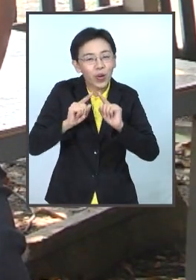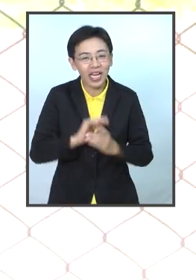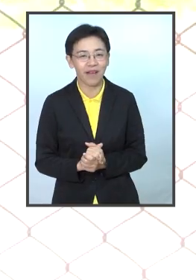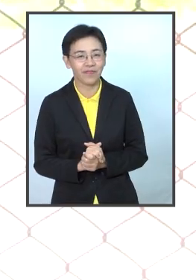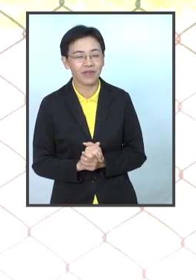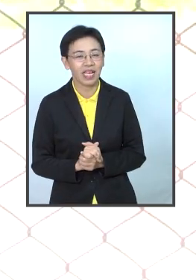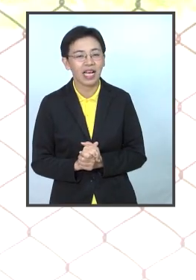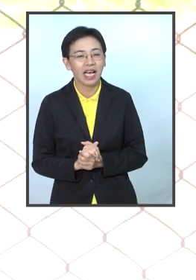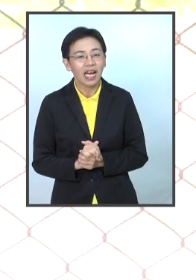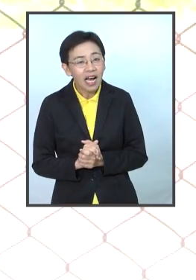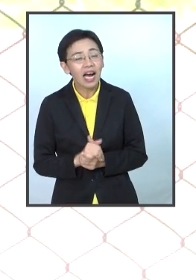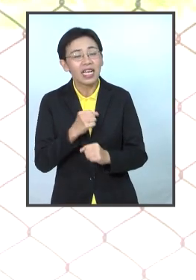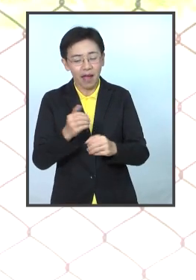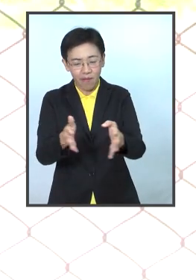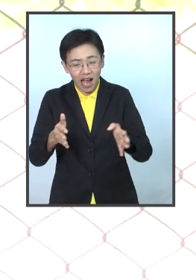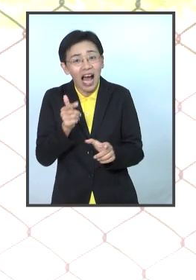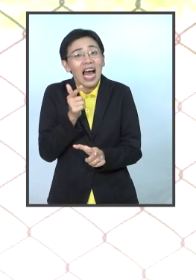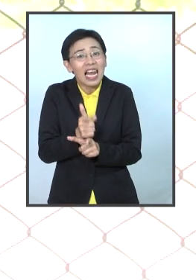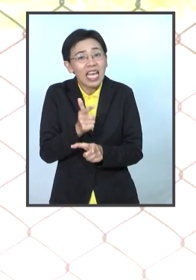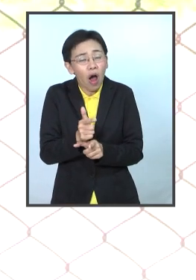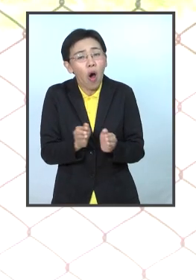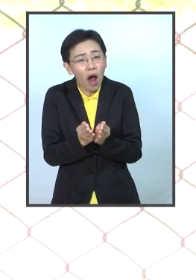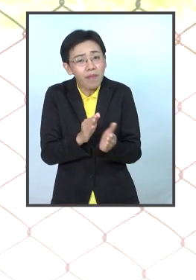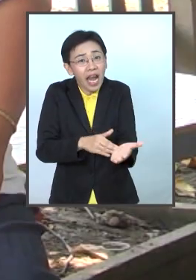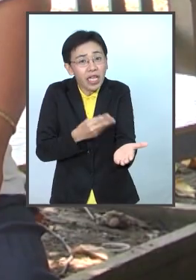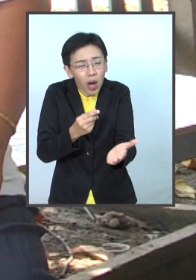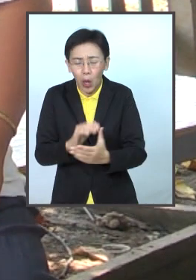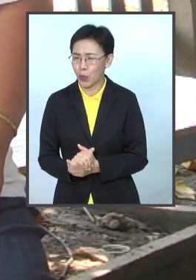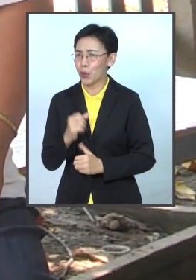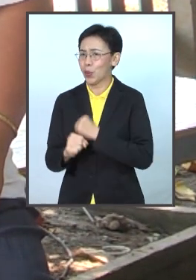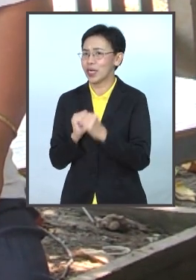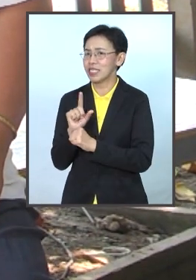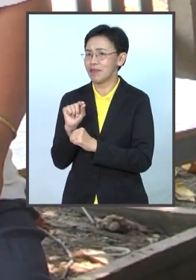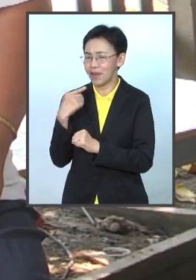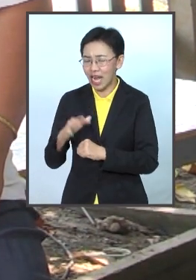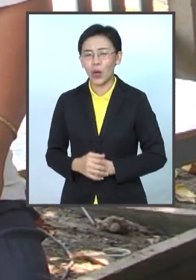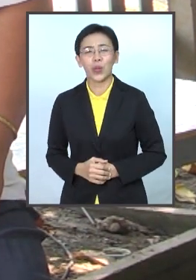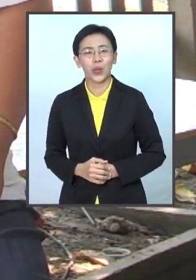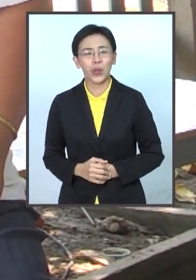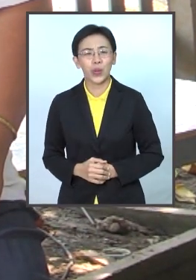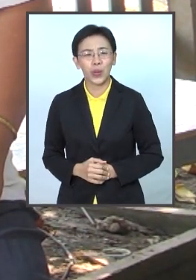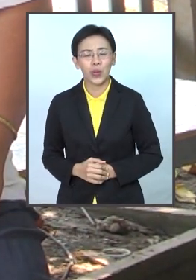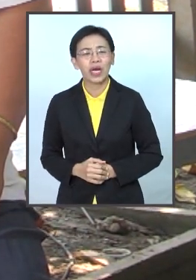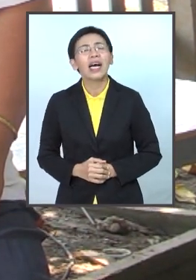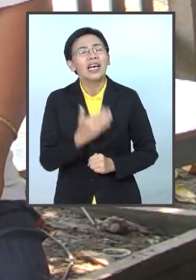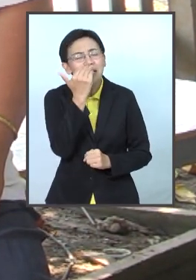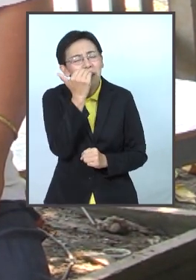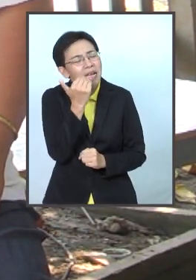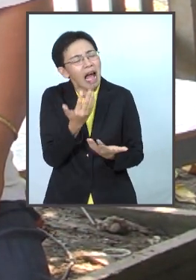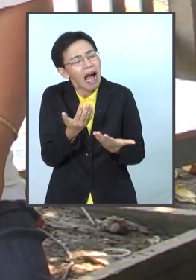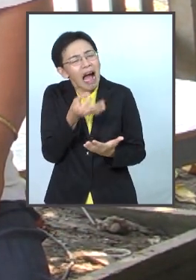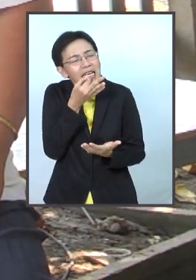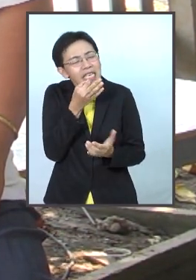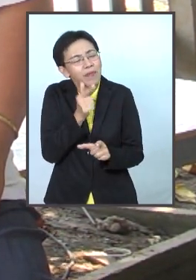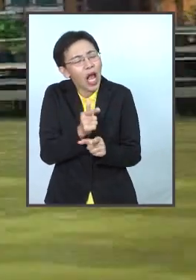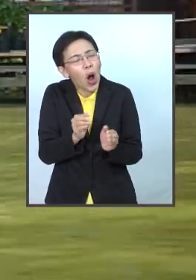ค่ะพี่ดวงพรคะพี่ดวงพรทำฟาร์มเลี้ยงหอยมานานแค่ไหนแล้วคะ 20ปีแล้วค่ะ 20ปี ค่ะ แล้วเพราะอะไรถึงเลือก